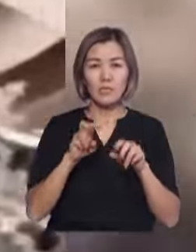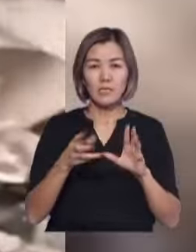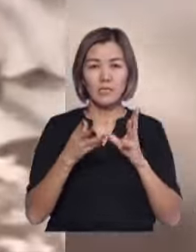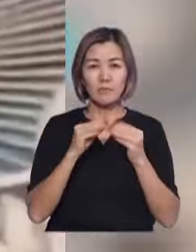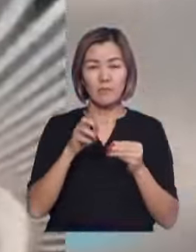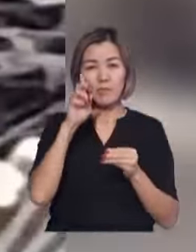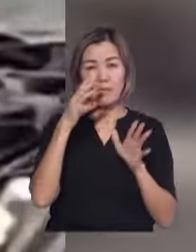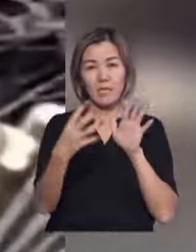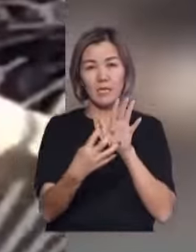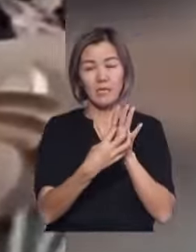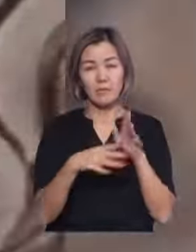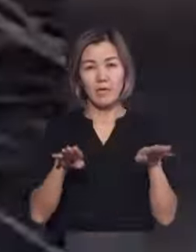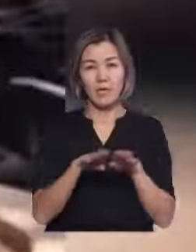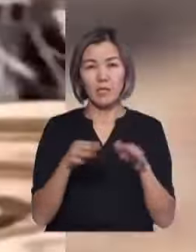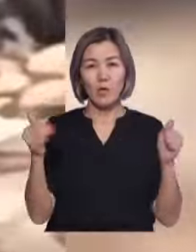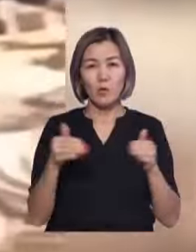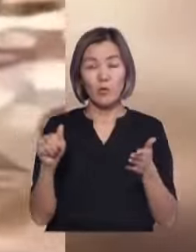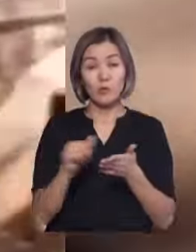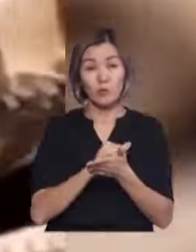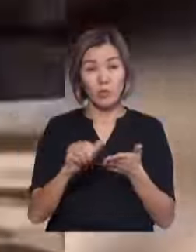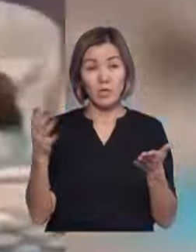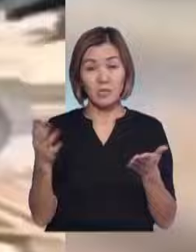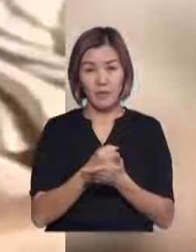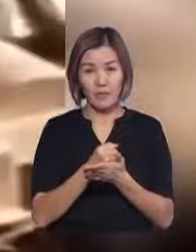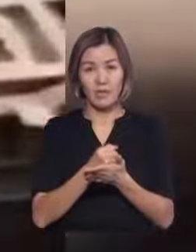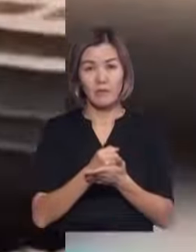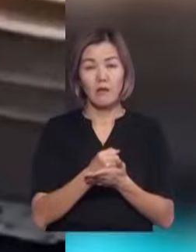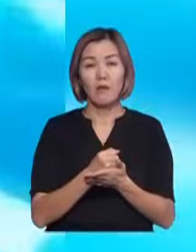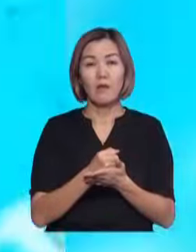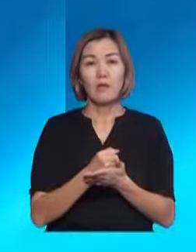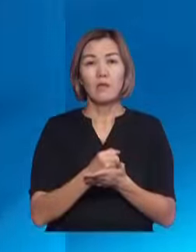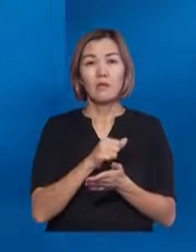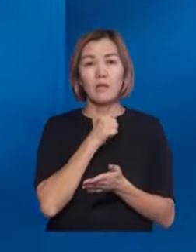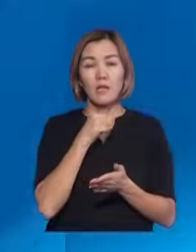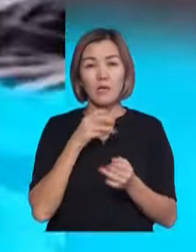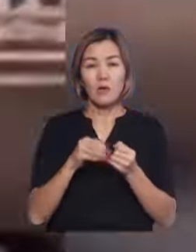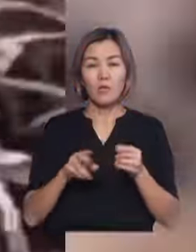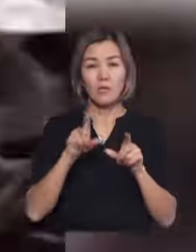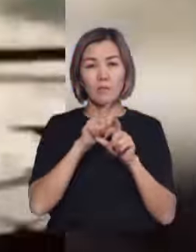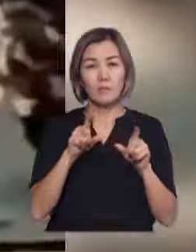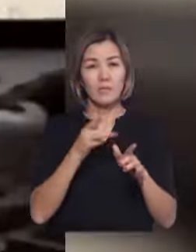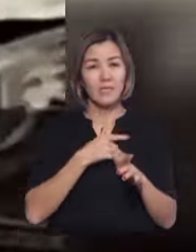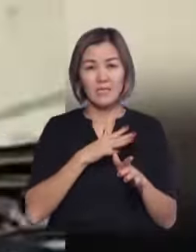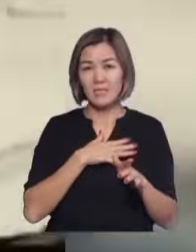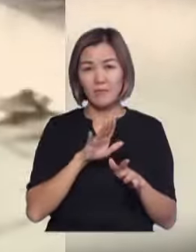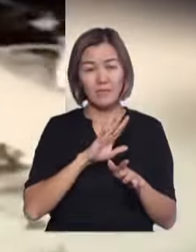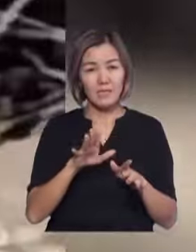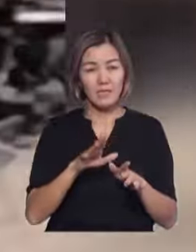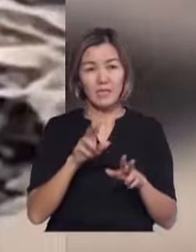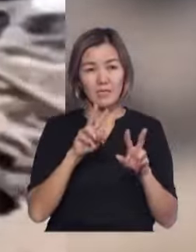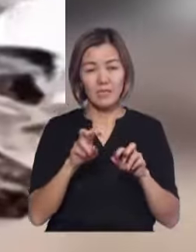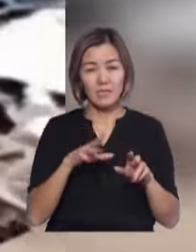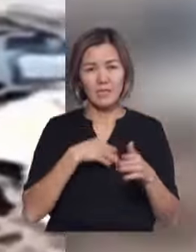барысында мемлекеттік рәміздермен қатар колледж құжаттарын да тапқан. Рәміздер Талғар ауданындағы мекемелерге тиісті емес екендігі анықталды.